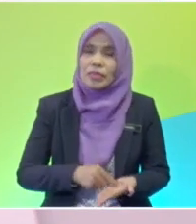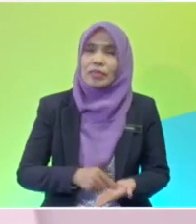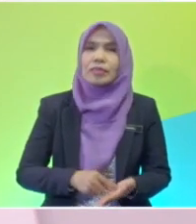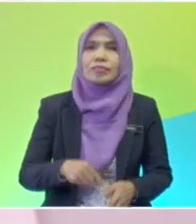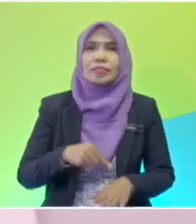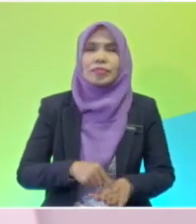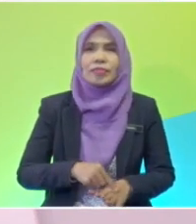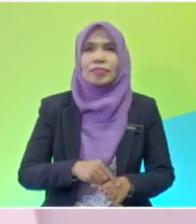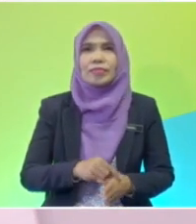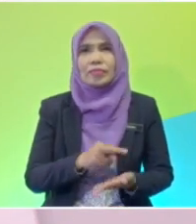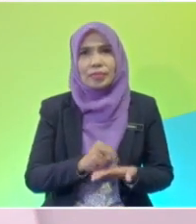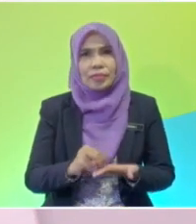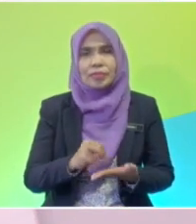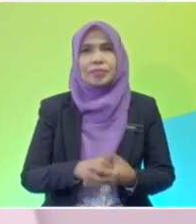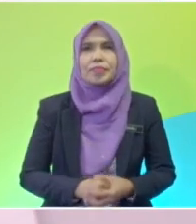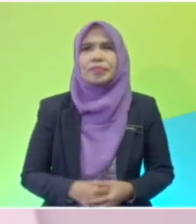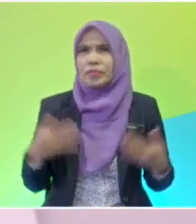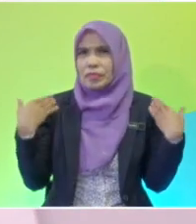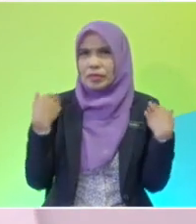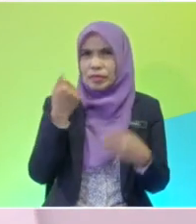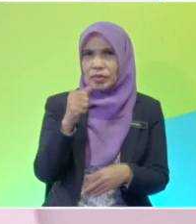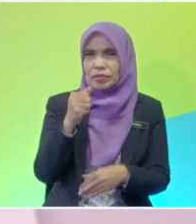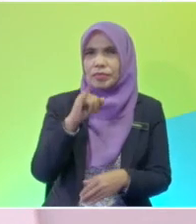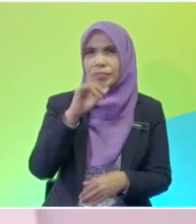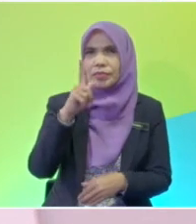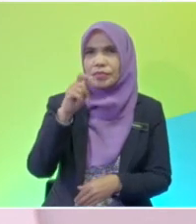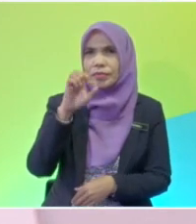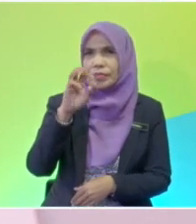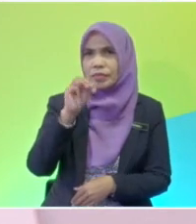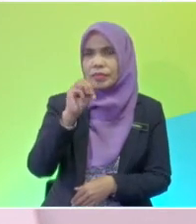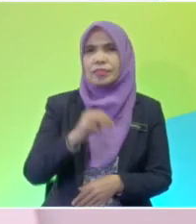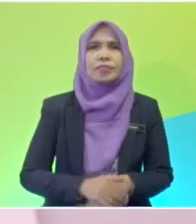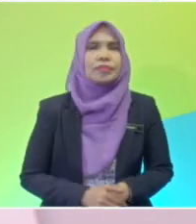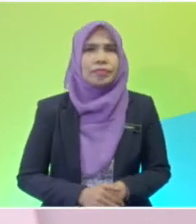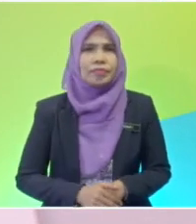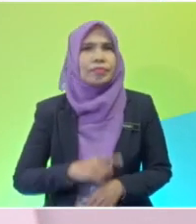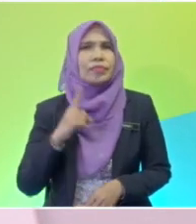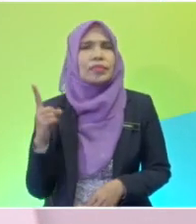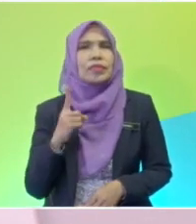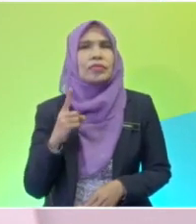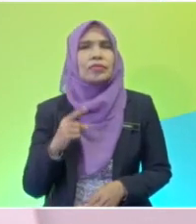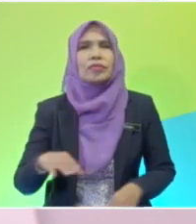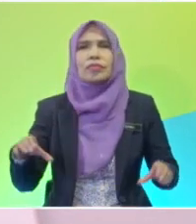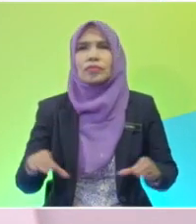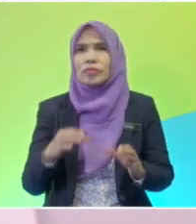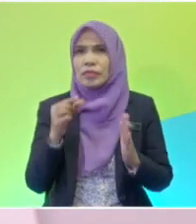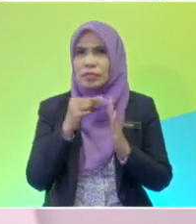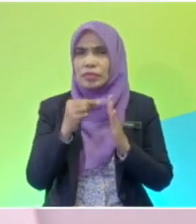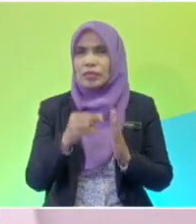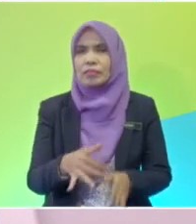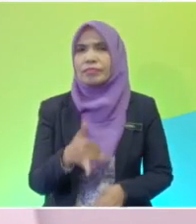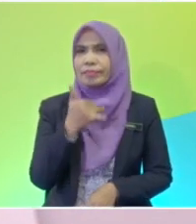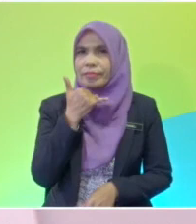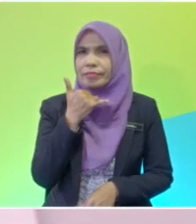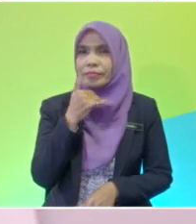kritik didih dia ada 10 item dan dinilai dan contoh item itu adalah sering membuat pilihan yang salah oke jawabannya iya atau tidak